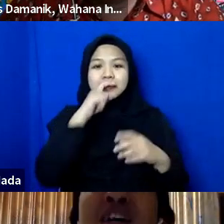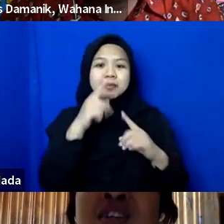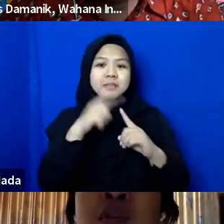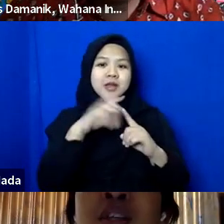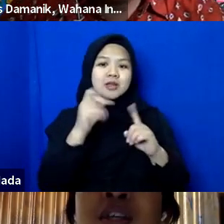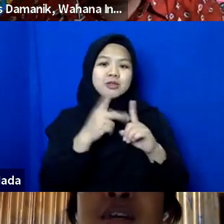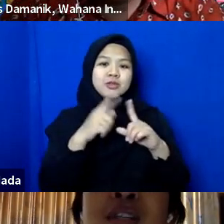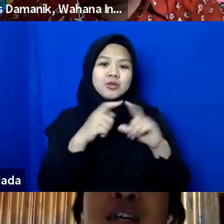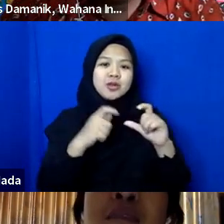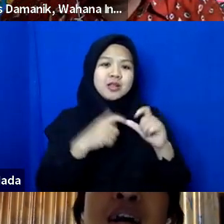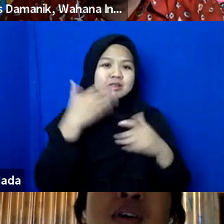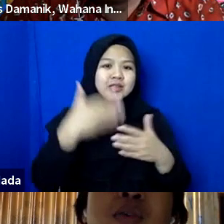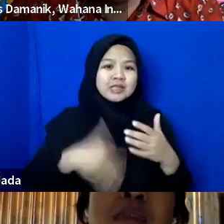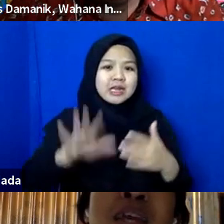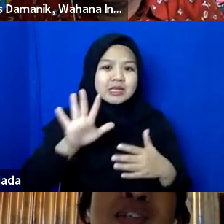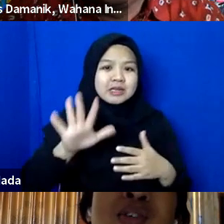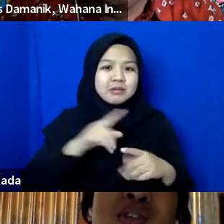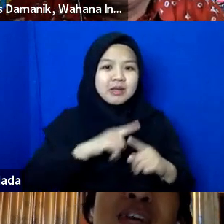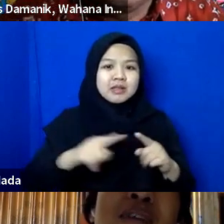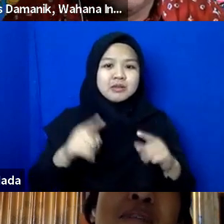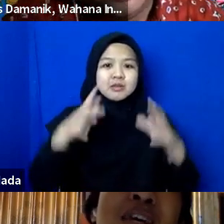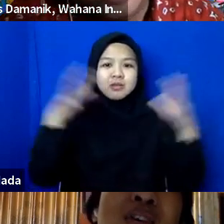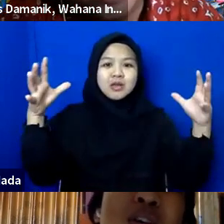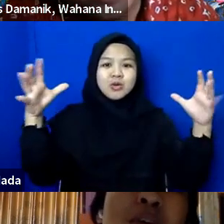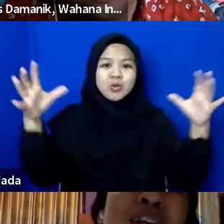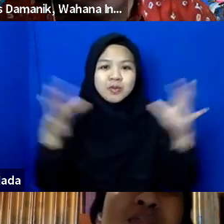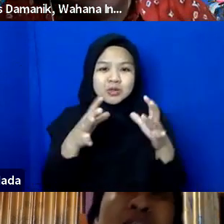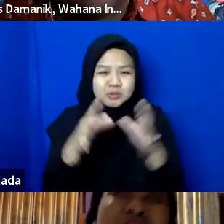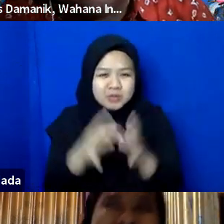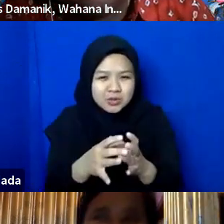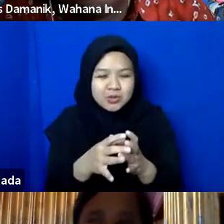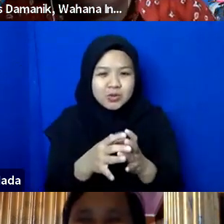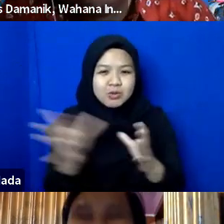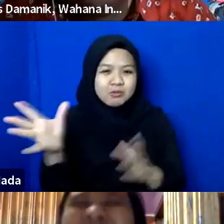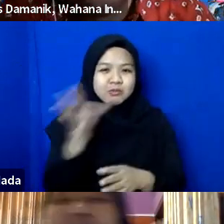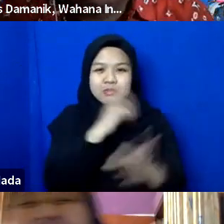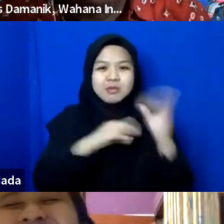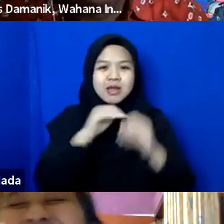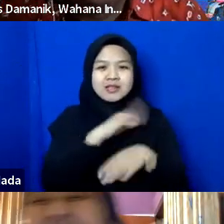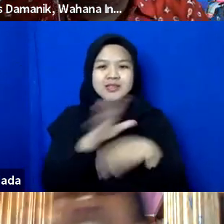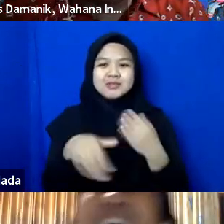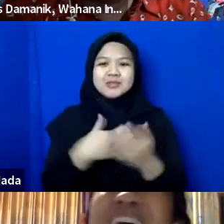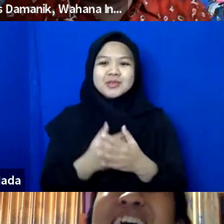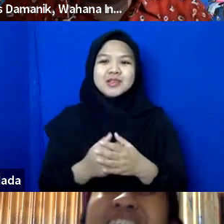hot-site nya cuma lima tapi dari enggak Rom besok sampai micro ketika semua